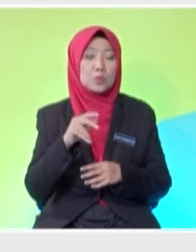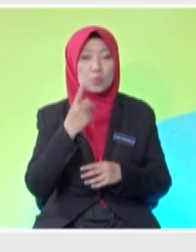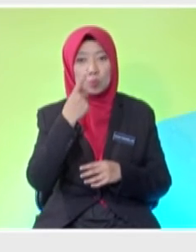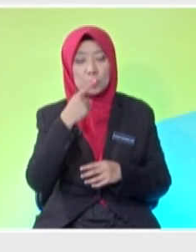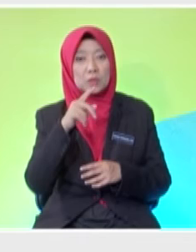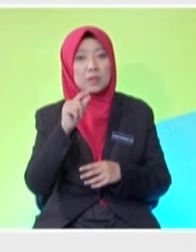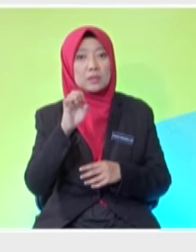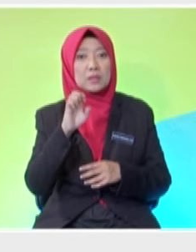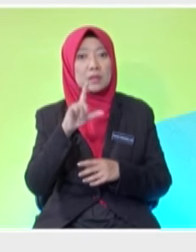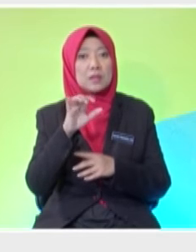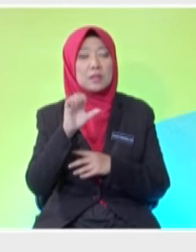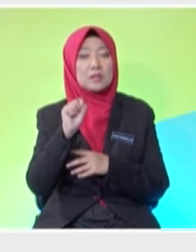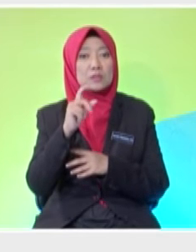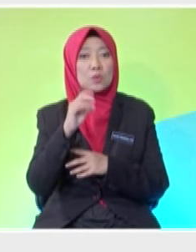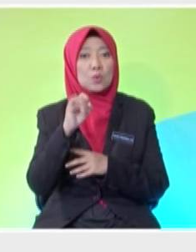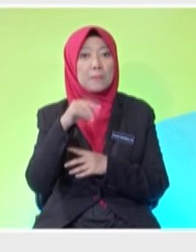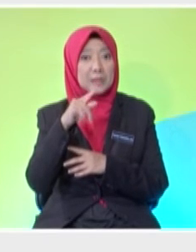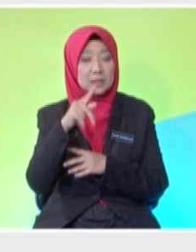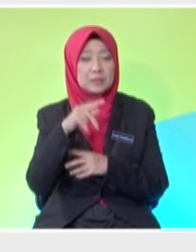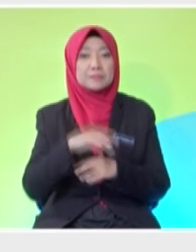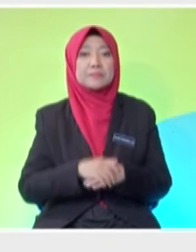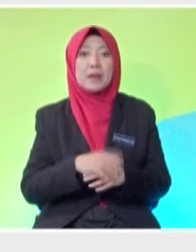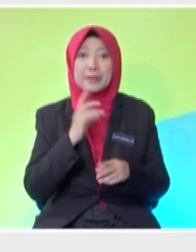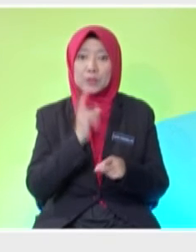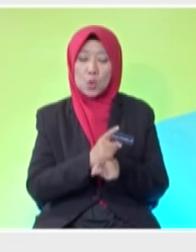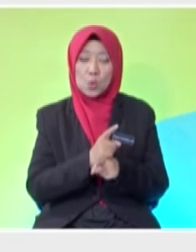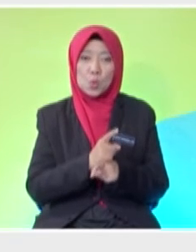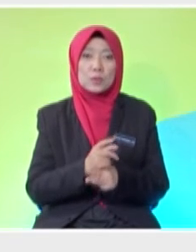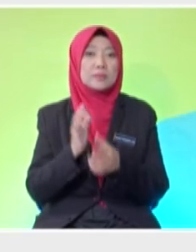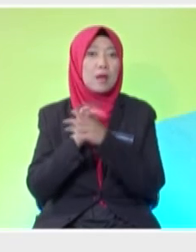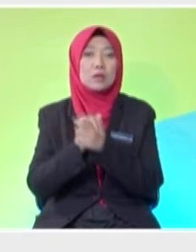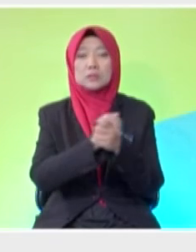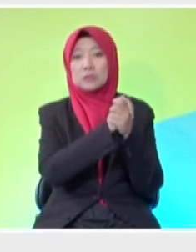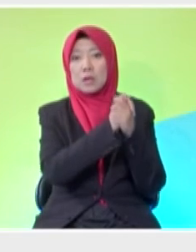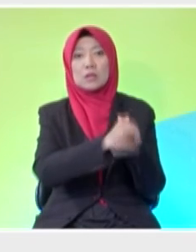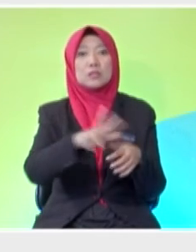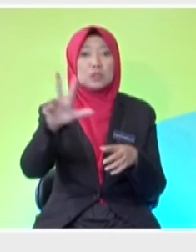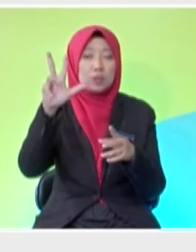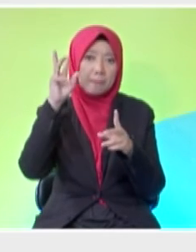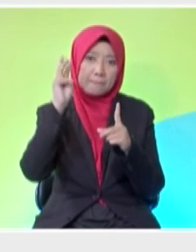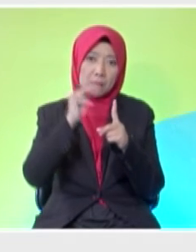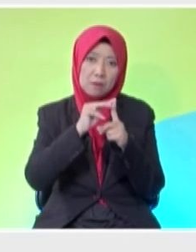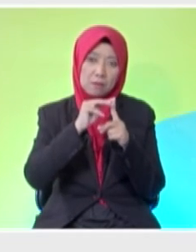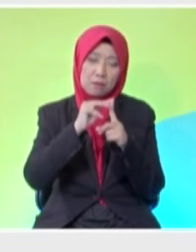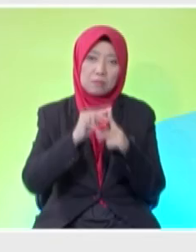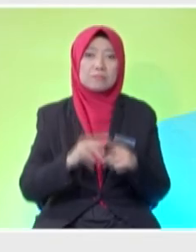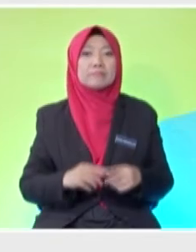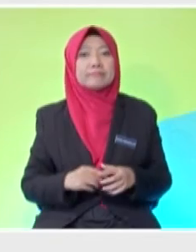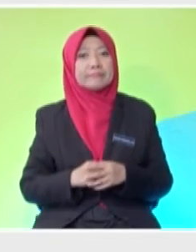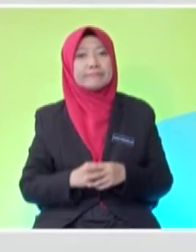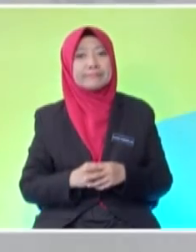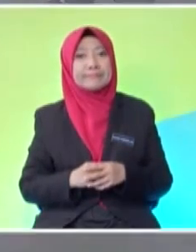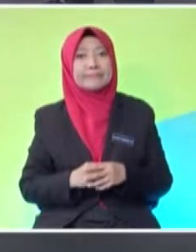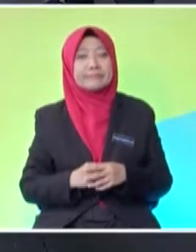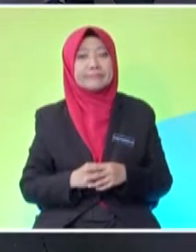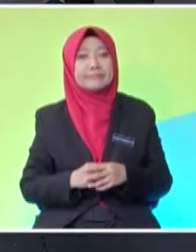teleskopik. Okey, tolok teleskopik. Okey, betul juga. Okey, tahniah. 3 markah untuk Izzat. Terima kasih, Guru. Okey,